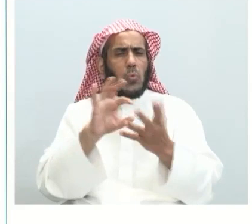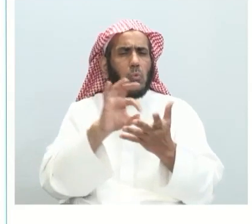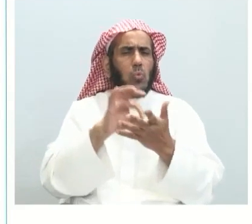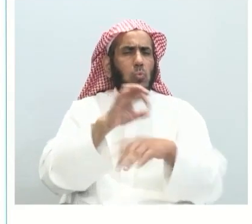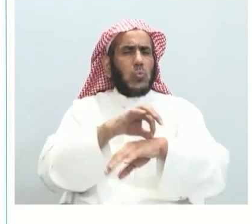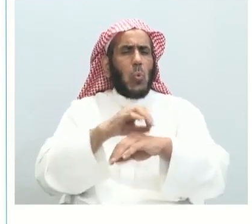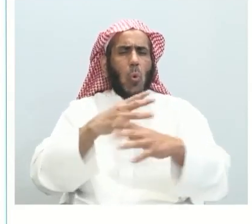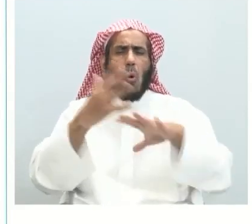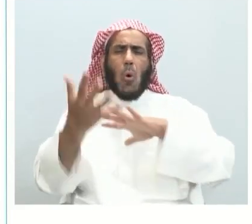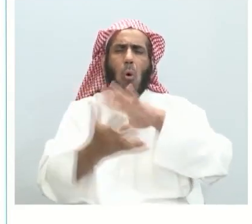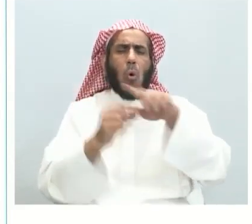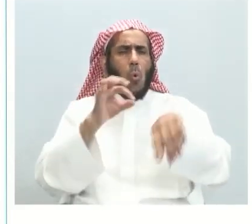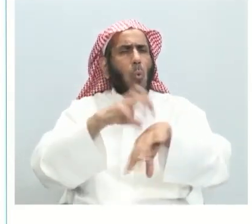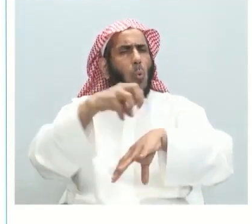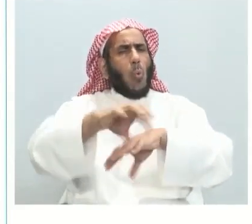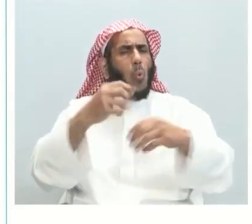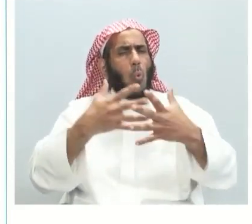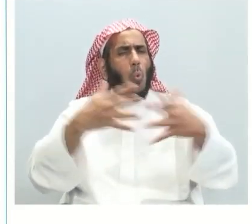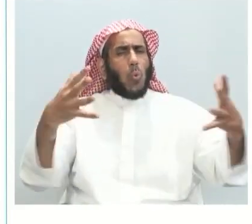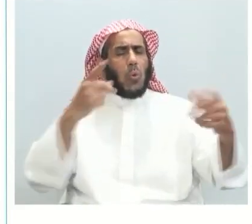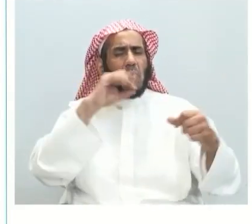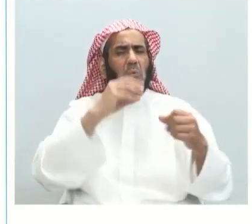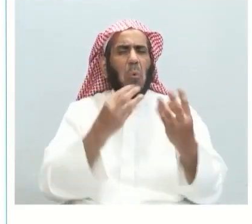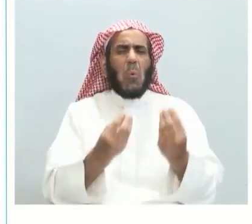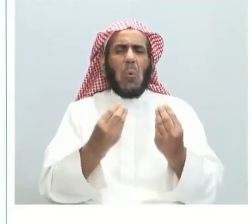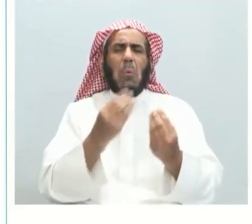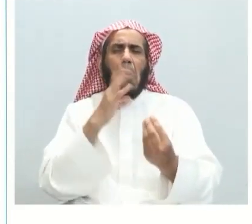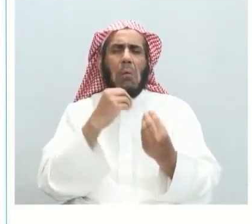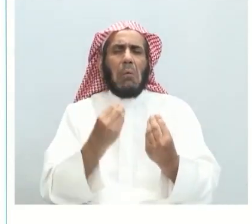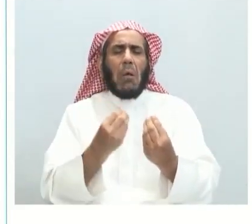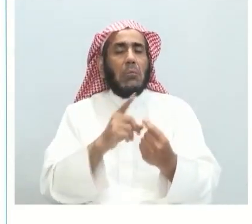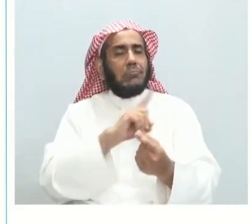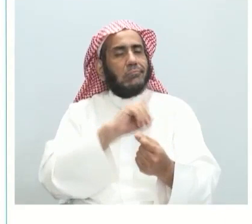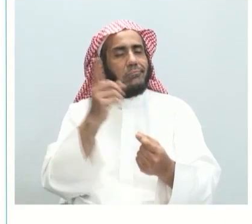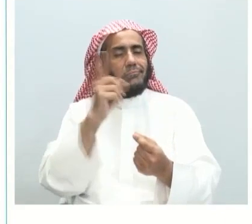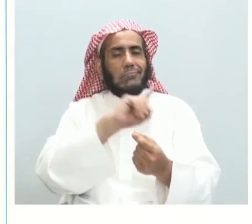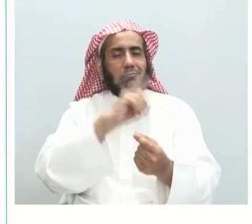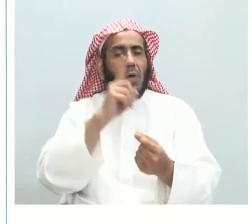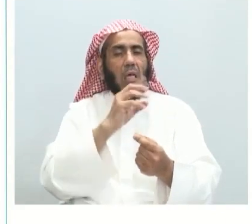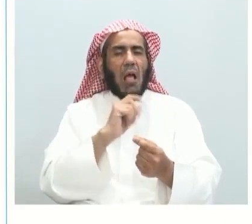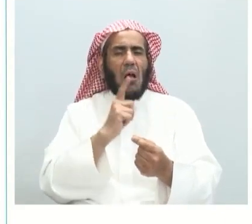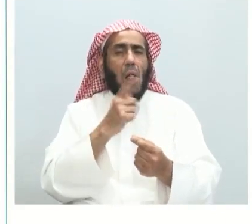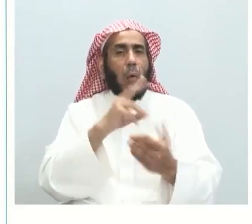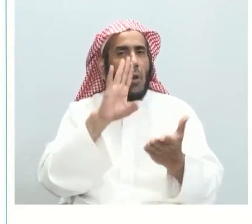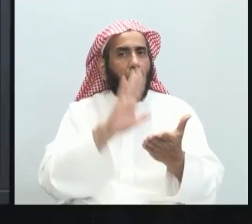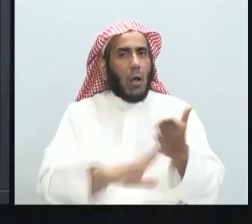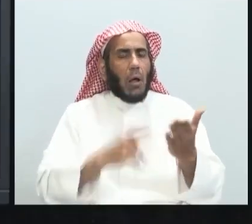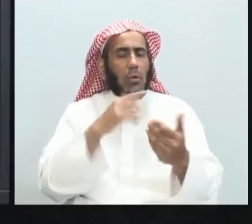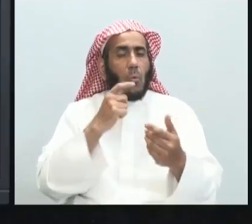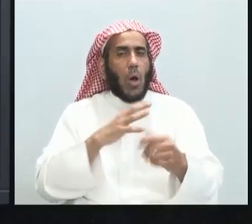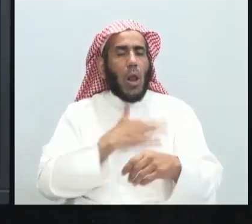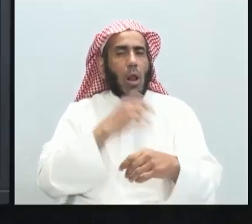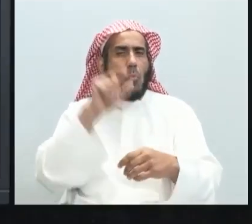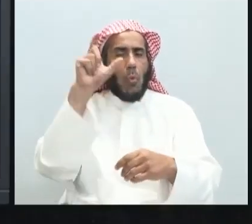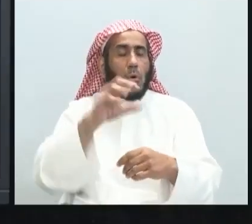كثر واذا كثر السكان فان الموارث لا تكفي وهذه هذا كلام خطير وعلى المؤمن